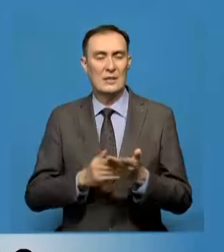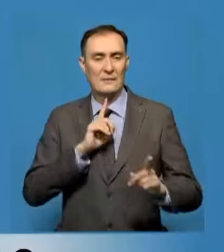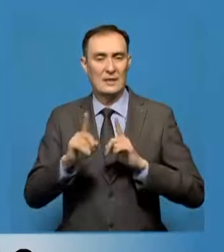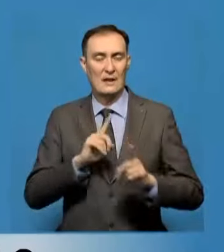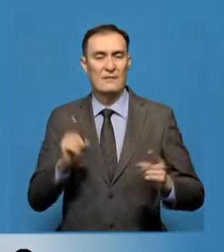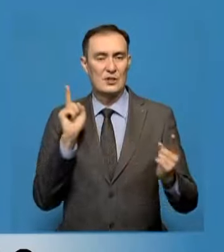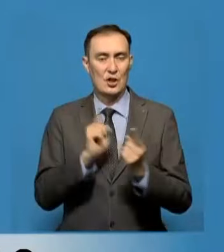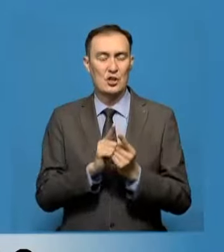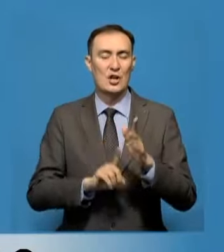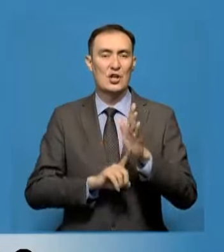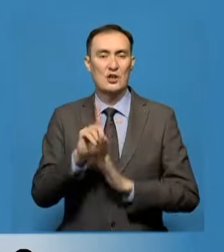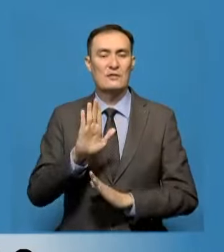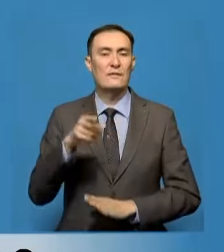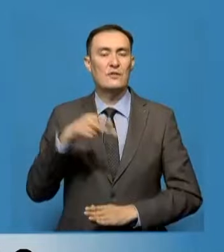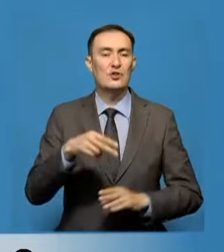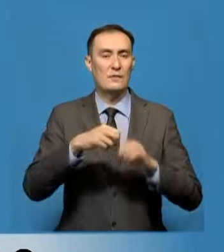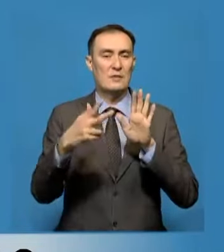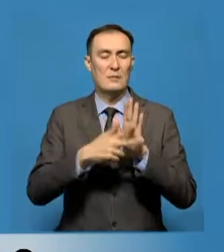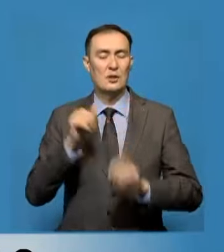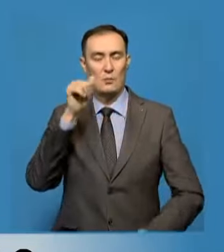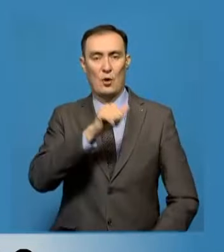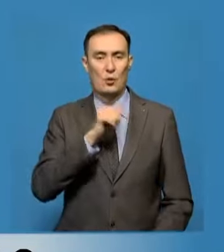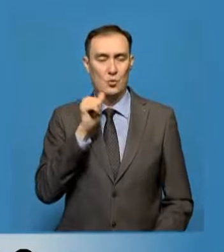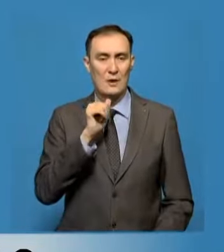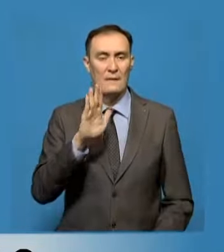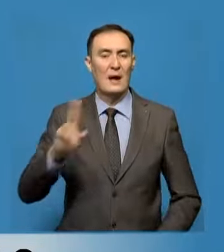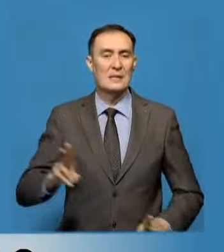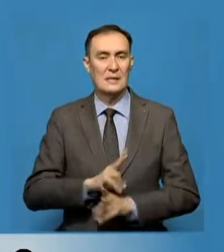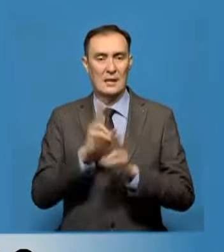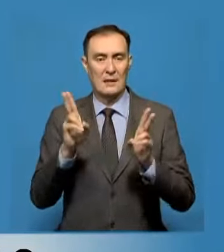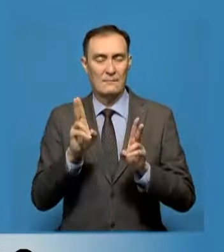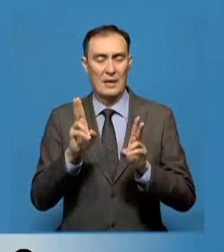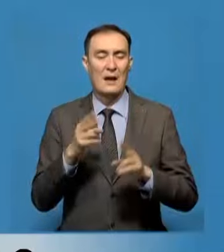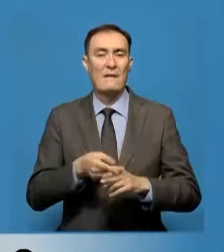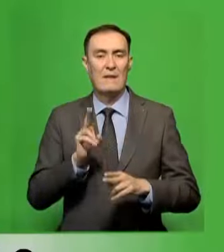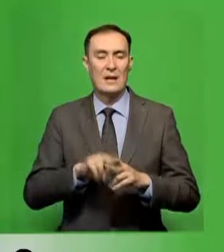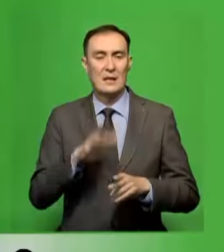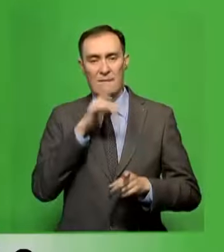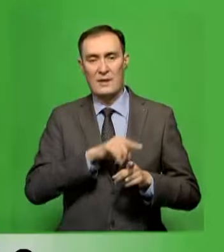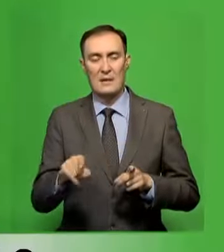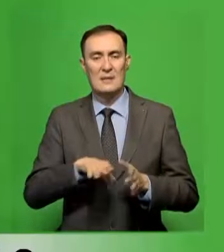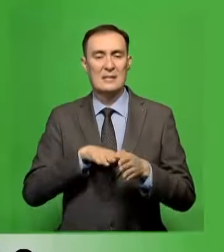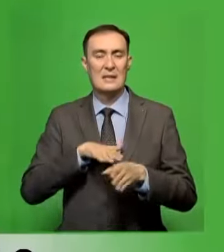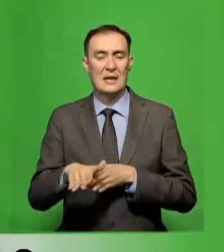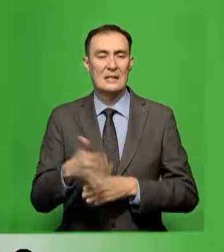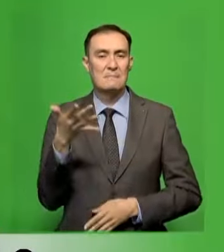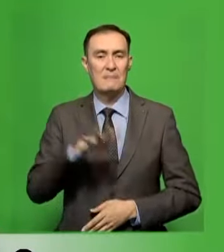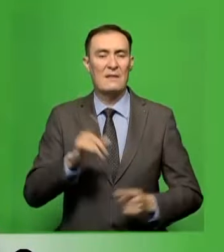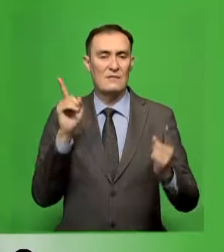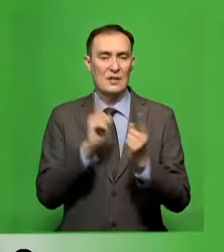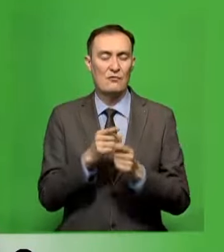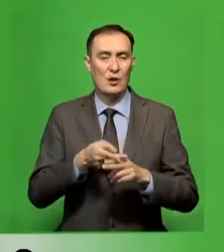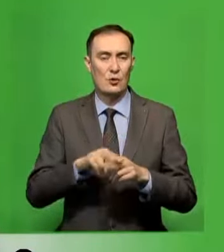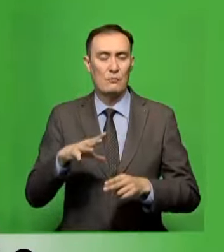встреч, начавшихся в 2018 году в Астане. За это время состоялось 5 встреч, итоги которых